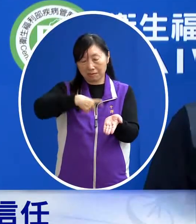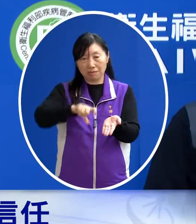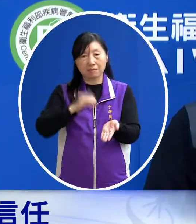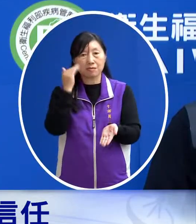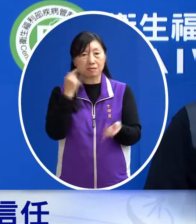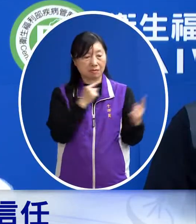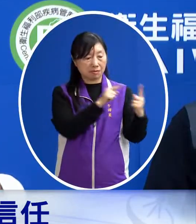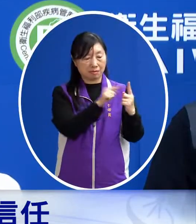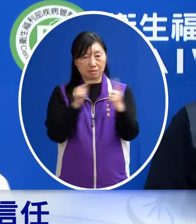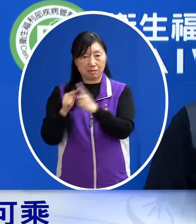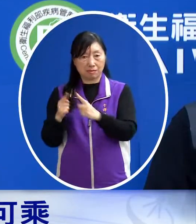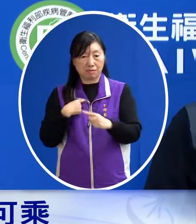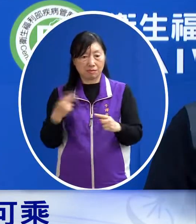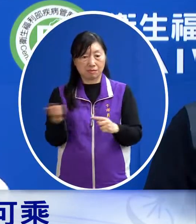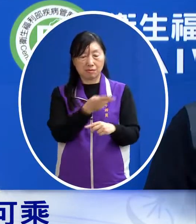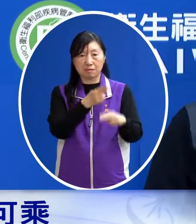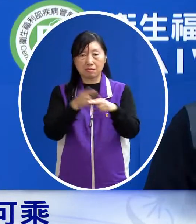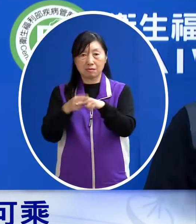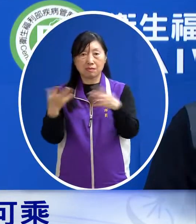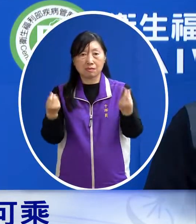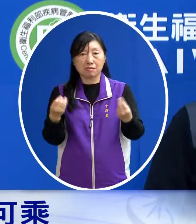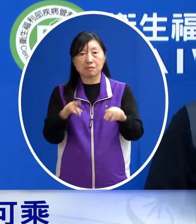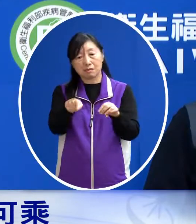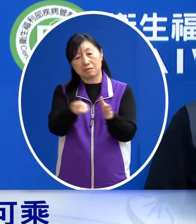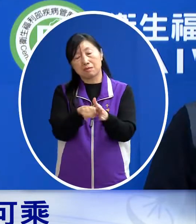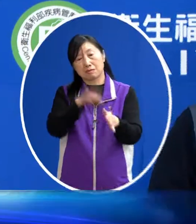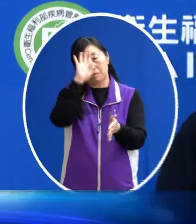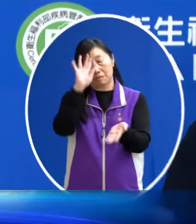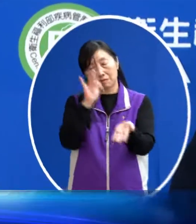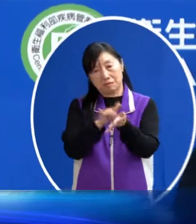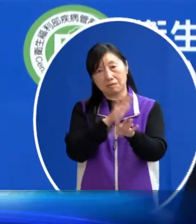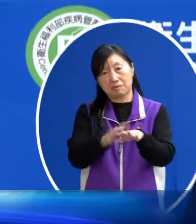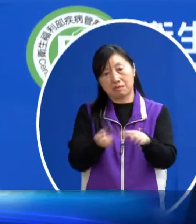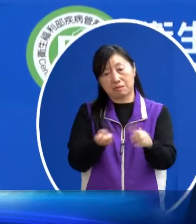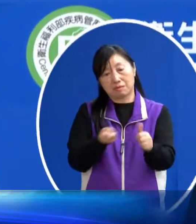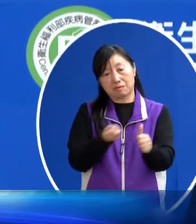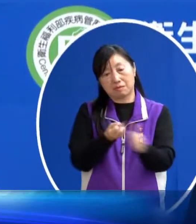间开始不信任，那当然病毒就有机可乘。 记者林梦、张世奎台北报道。